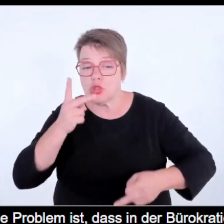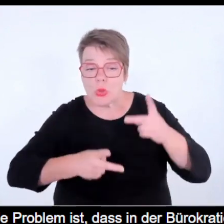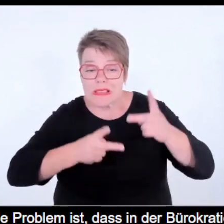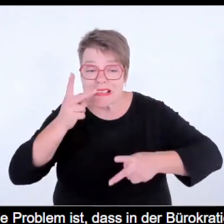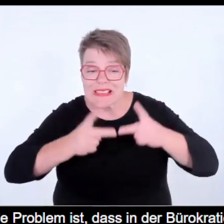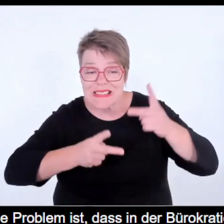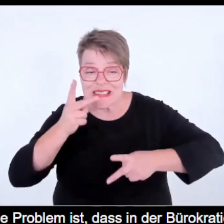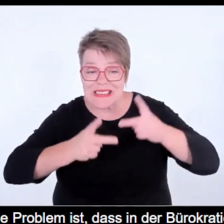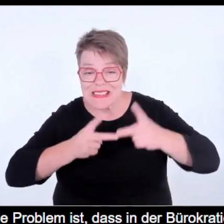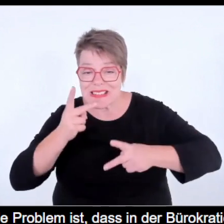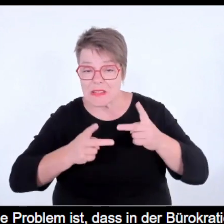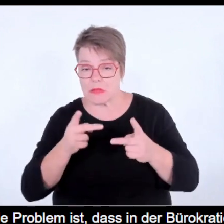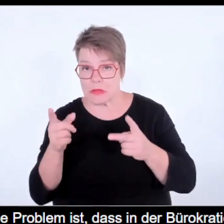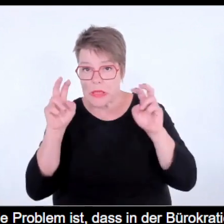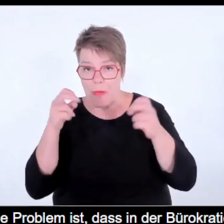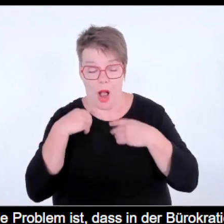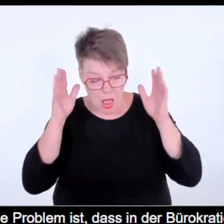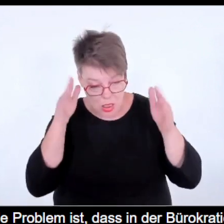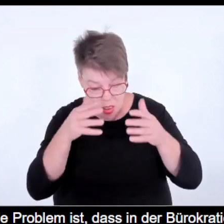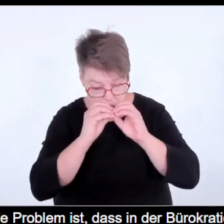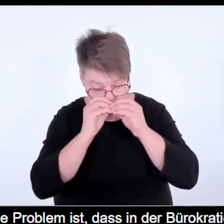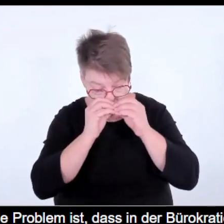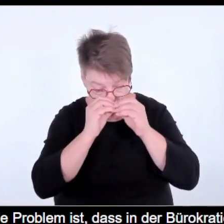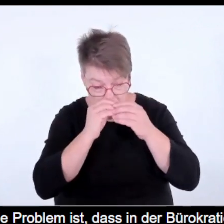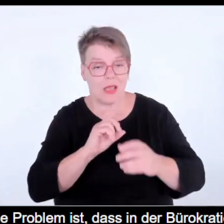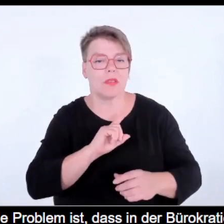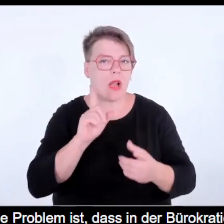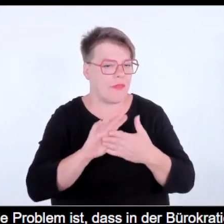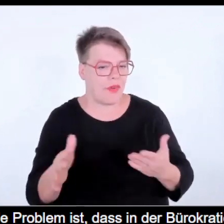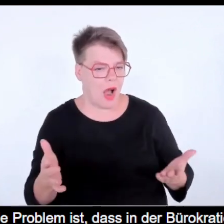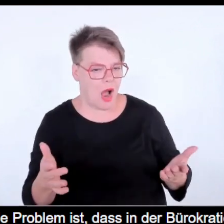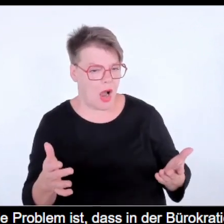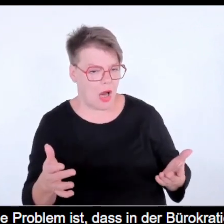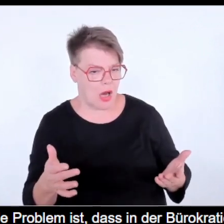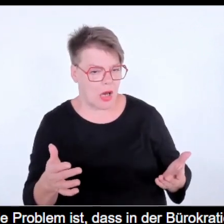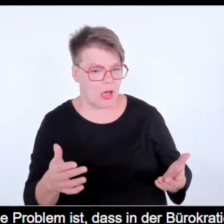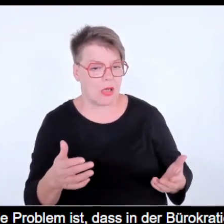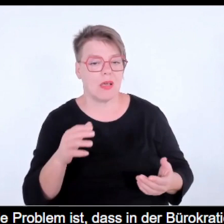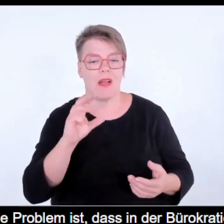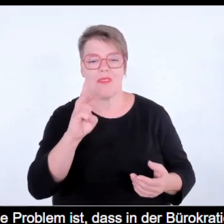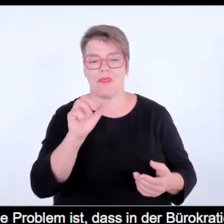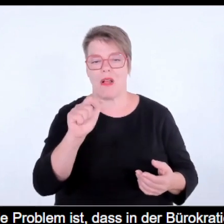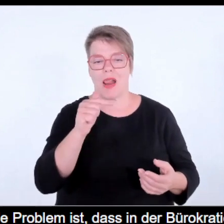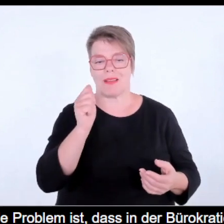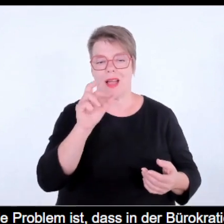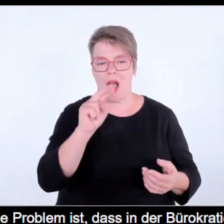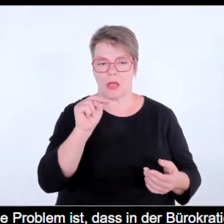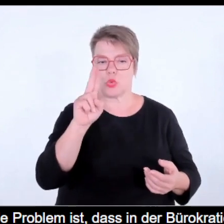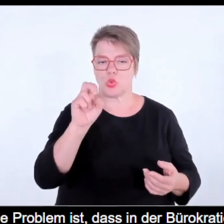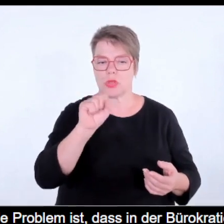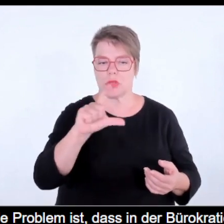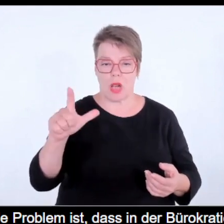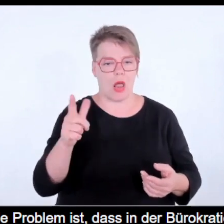Füße, bis sich etwas bewegt. Aber auch das ist ein echt harter Prozess, ja. Weil da ist natürlich Bürokratie, hat schon ihre eigene, wie soll ich sagen, Konsistenz, ja.